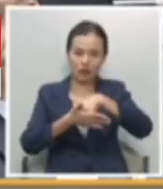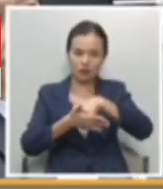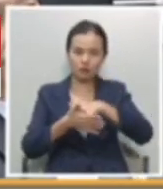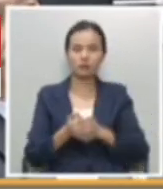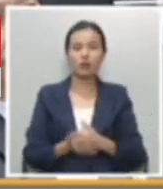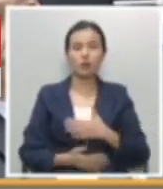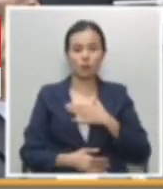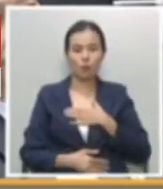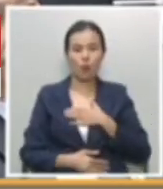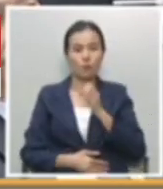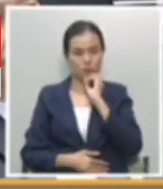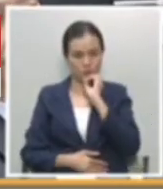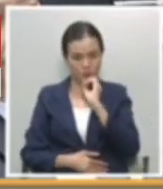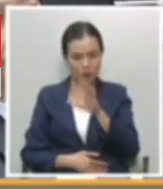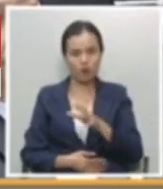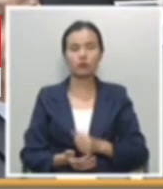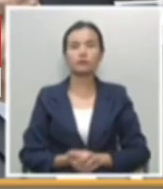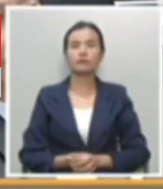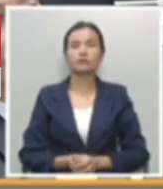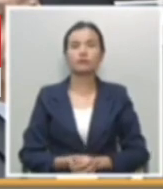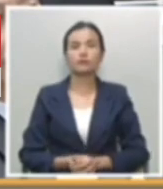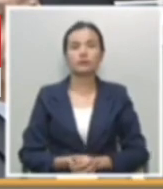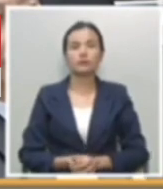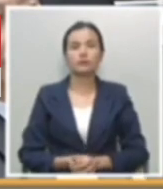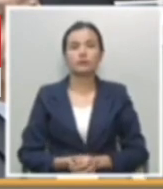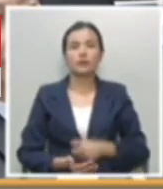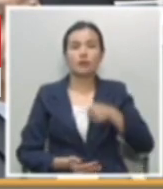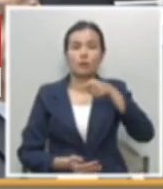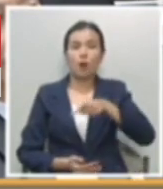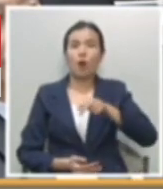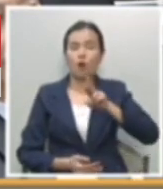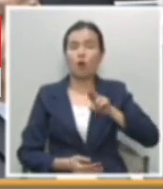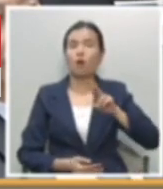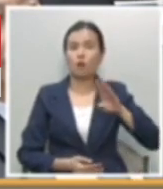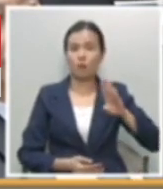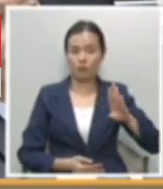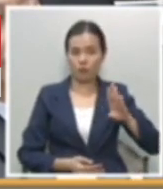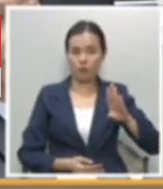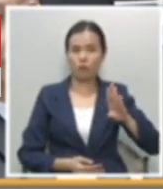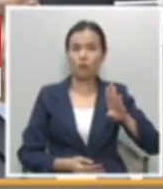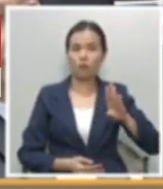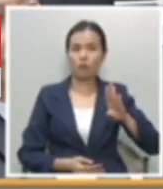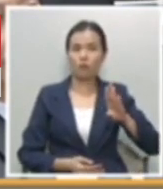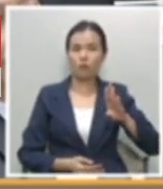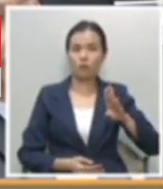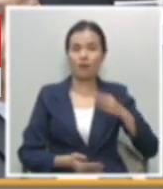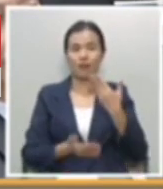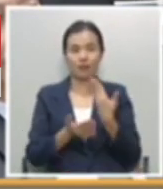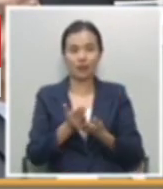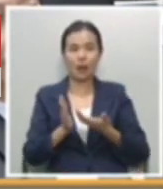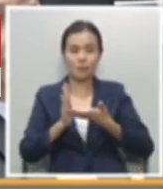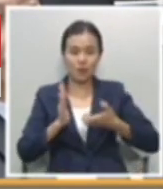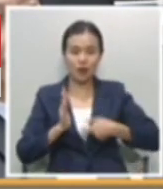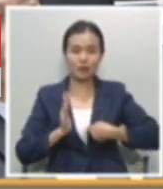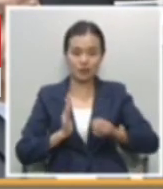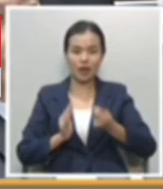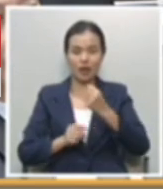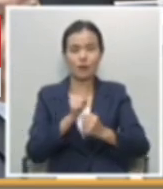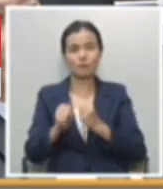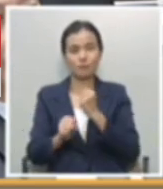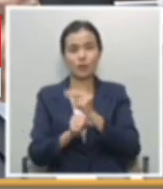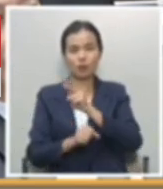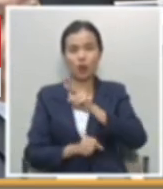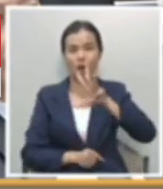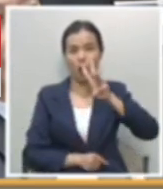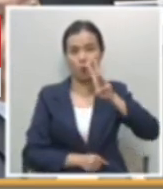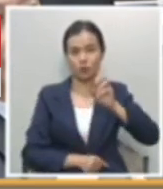มกำลังจะบอกท่านประธานว่าพระราชบัญญัติว่าวินัยการเงินการคลังพ.ศ